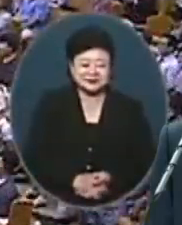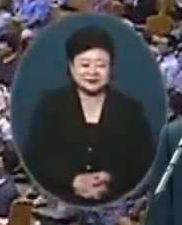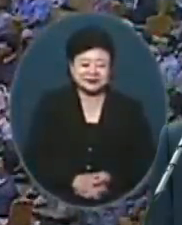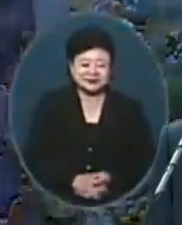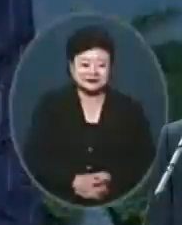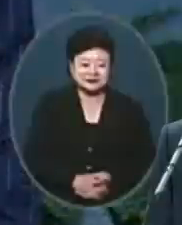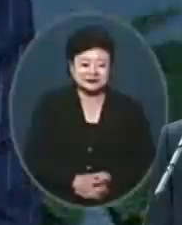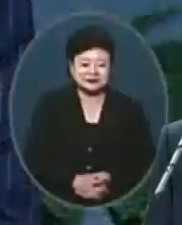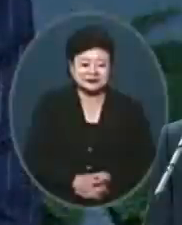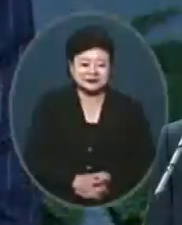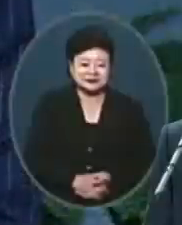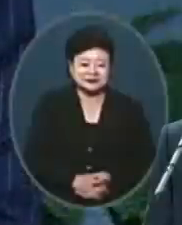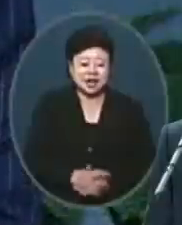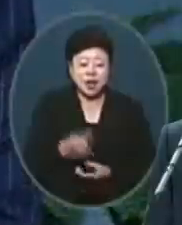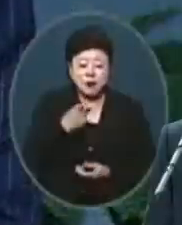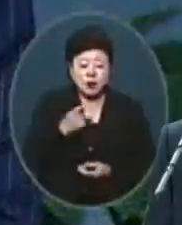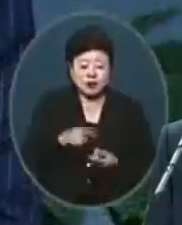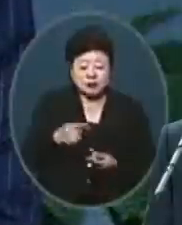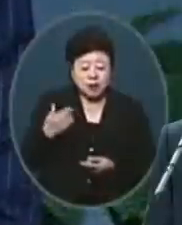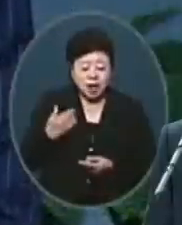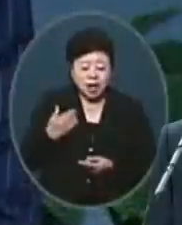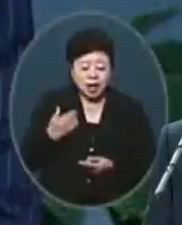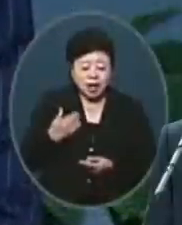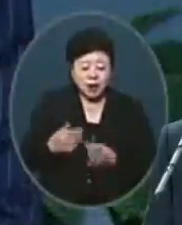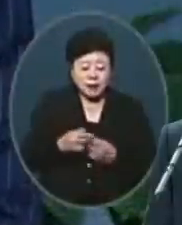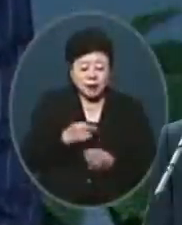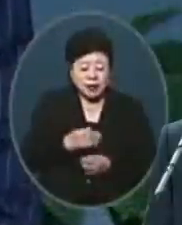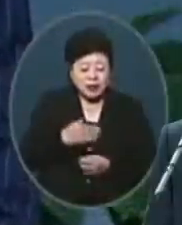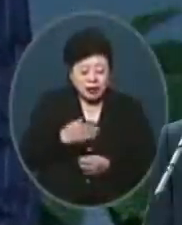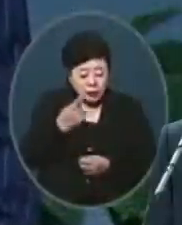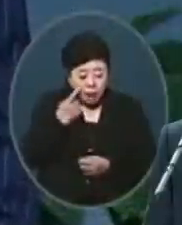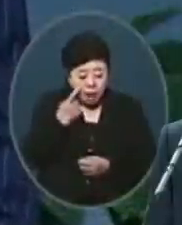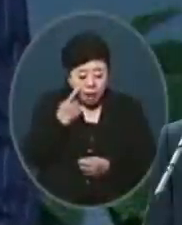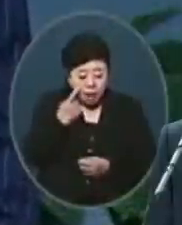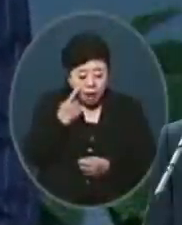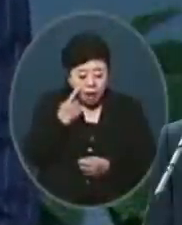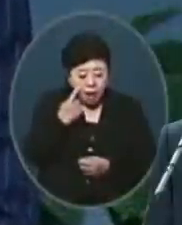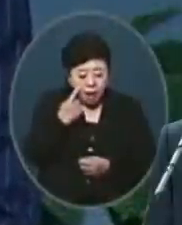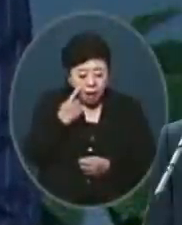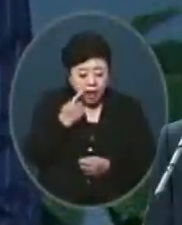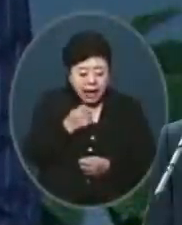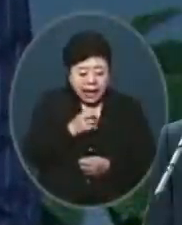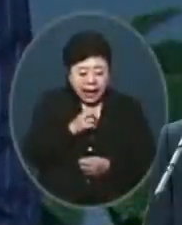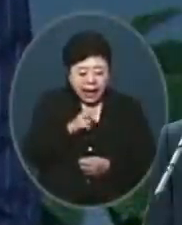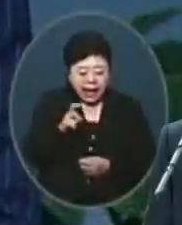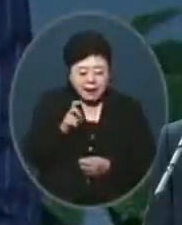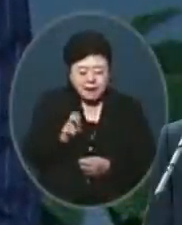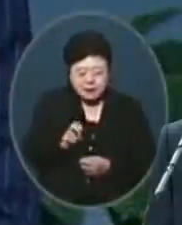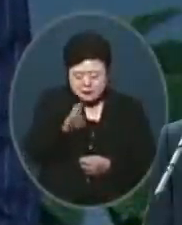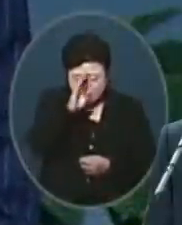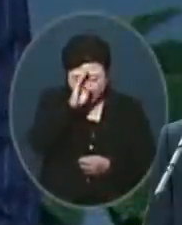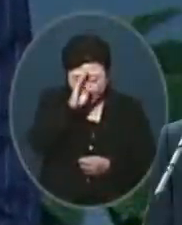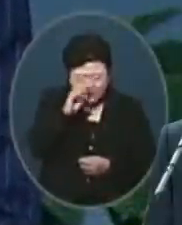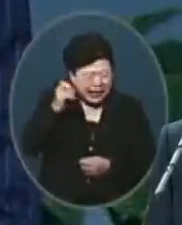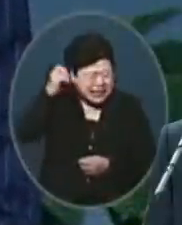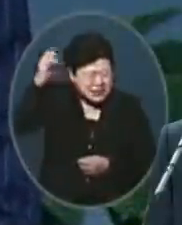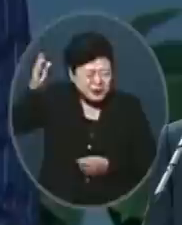빨리 병원에 가서 목이 어떻게 된 것을 알아보라고. 아이고, 그것도 다 잊어버리고 숙제한다고